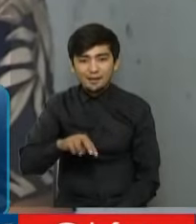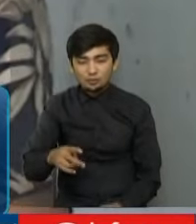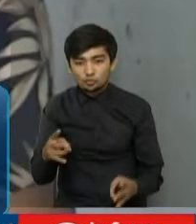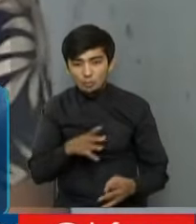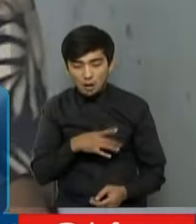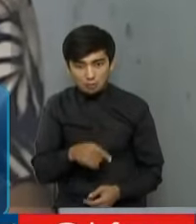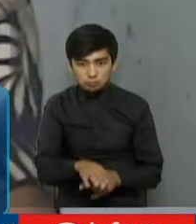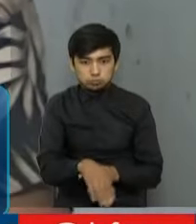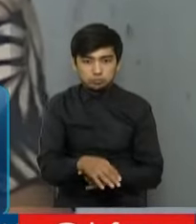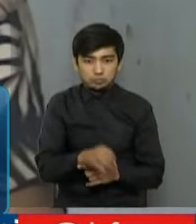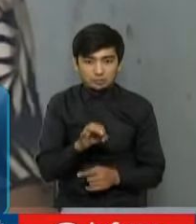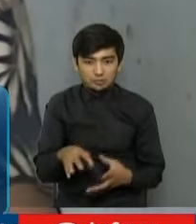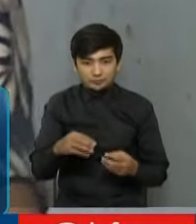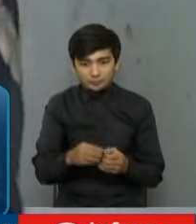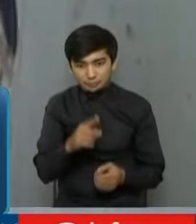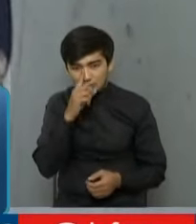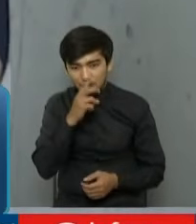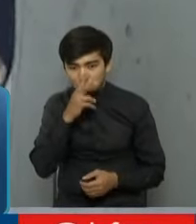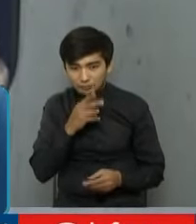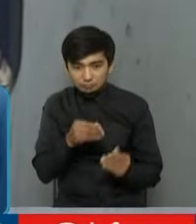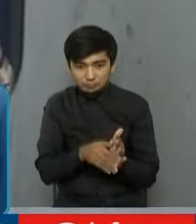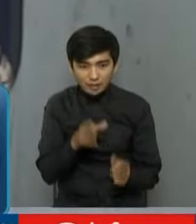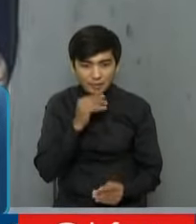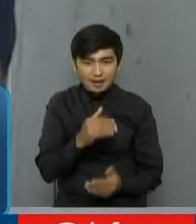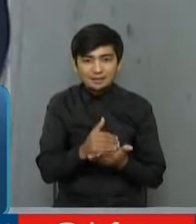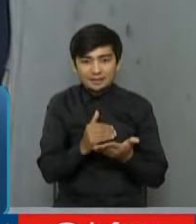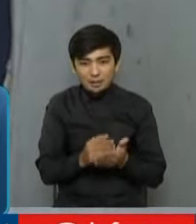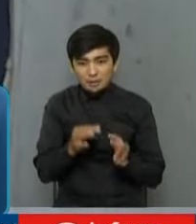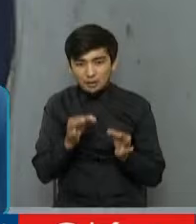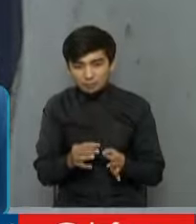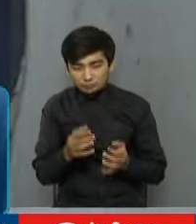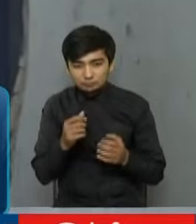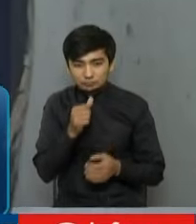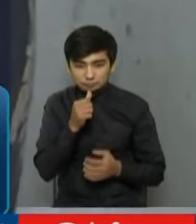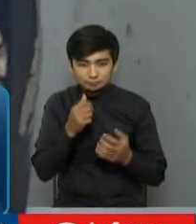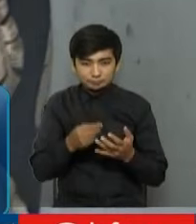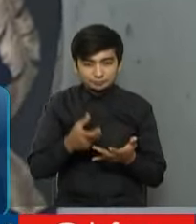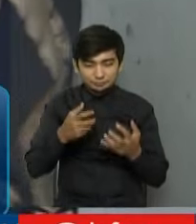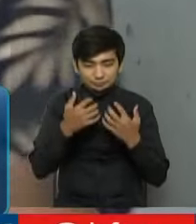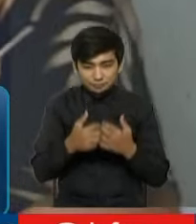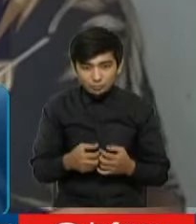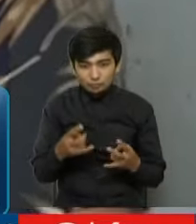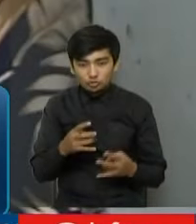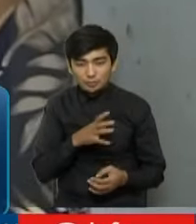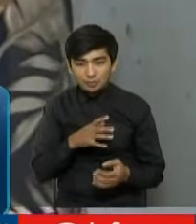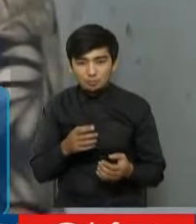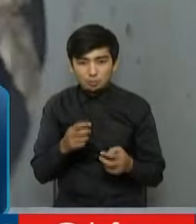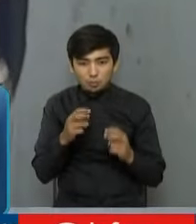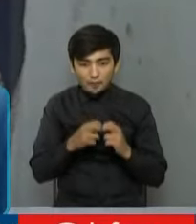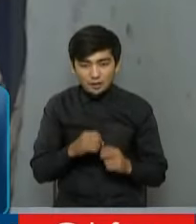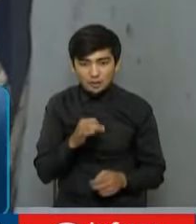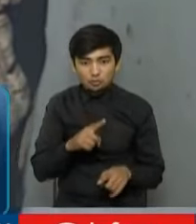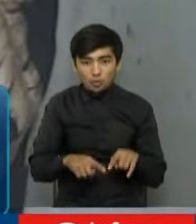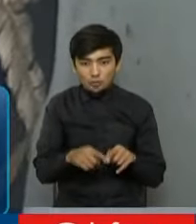ничего. На его сборку уйдут месяцы. Плюс систему нужно протестировать. А этого не сделано, хотя скоро уже отопительный